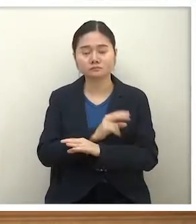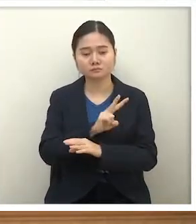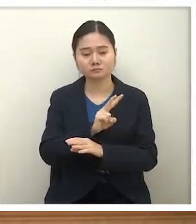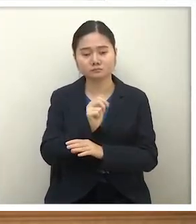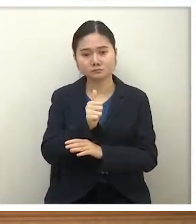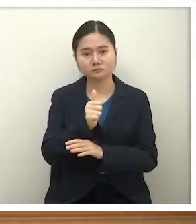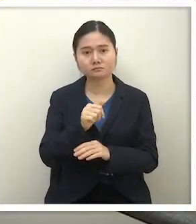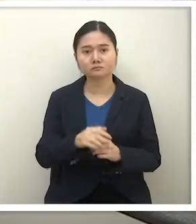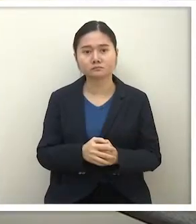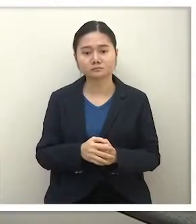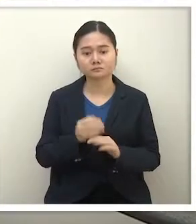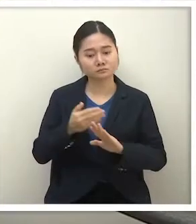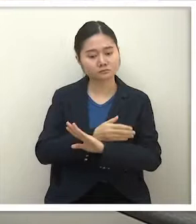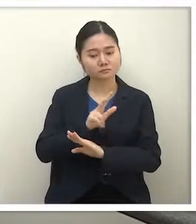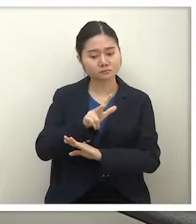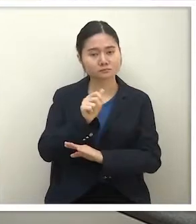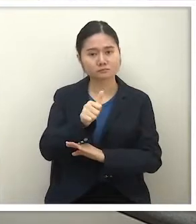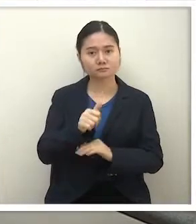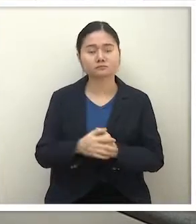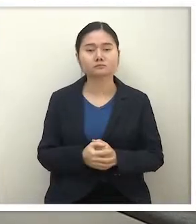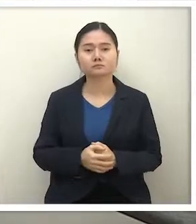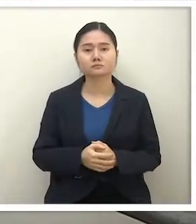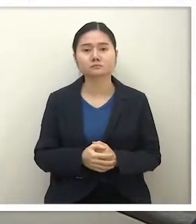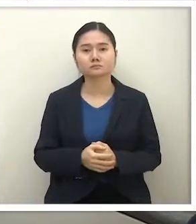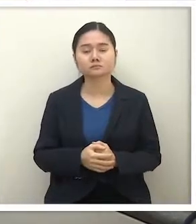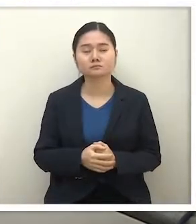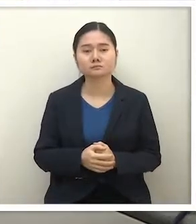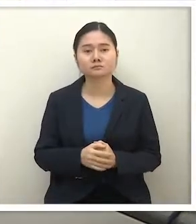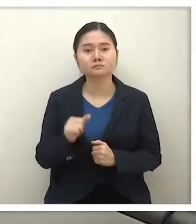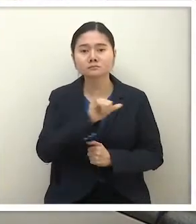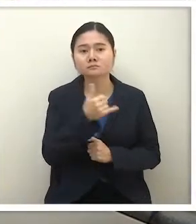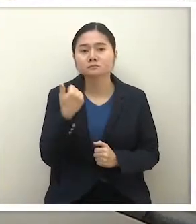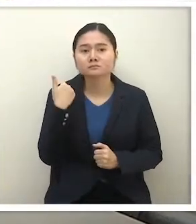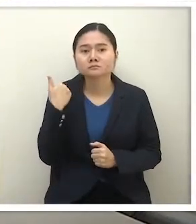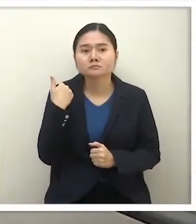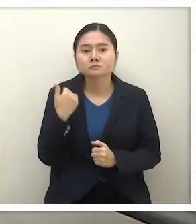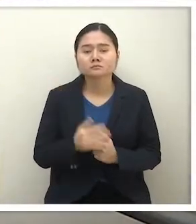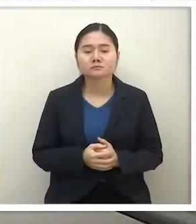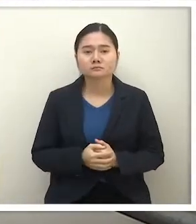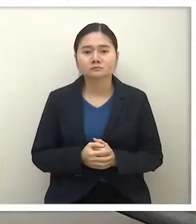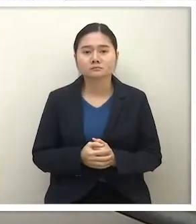ได้ก่อนไป3ก็ได้ใช่ไหมครับเช่นอาจจะมีพุ่มหญ้าอยู่ตร